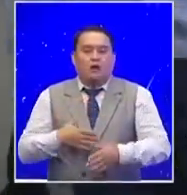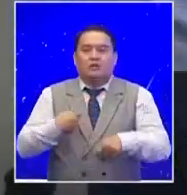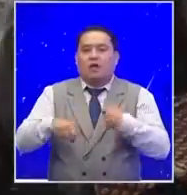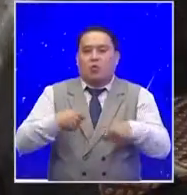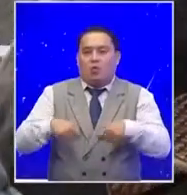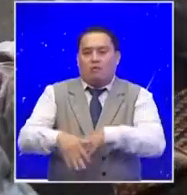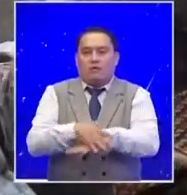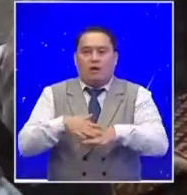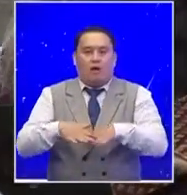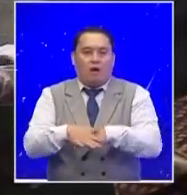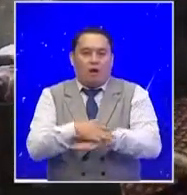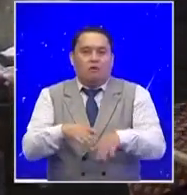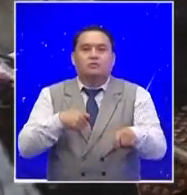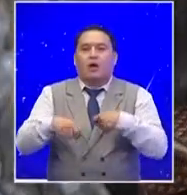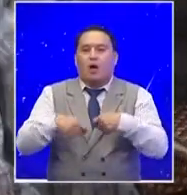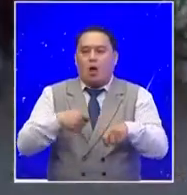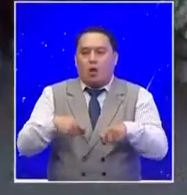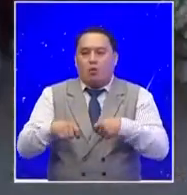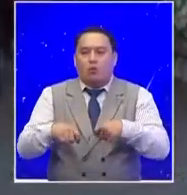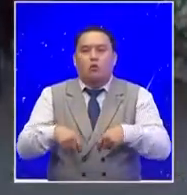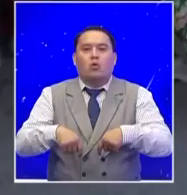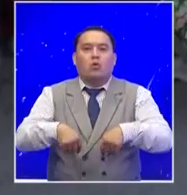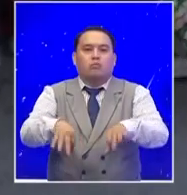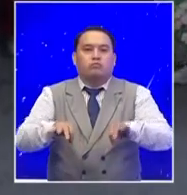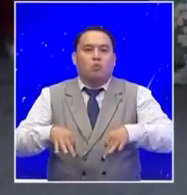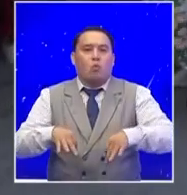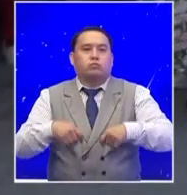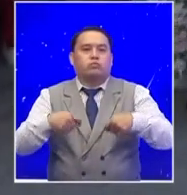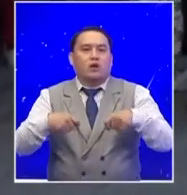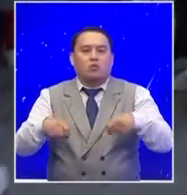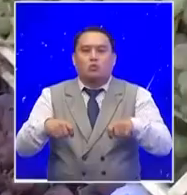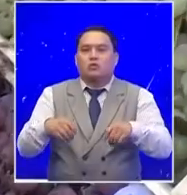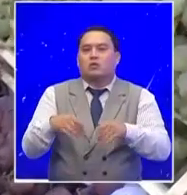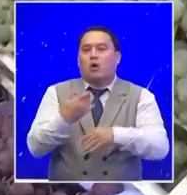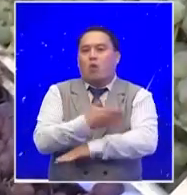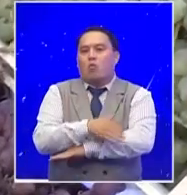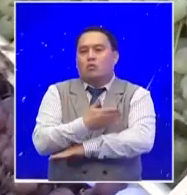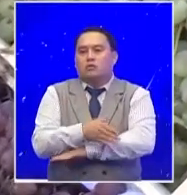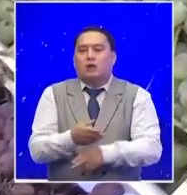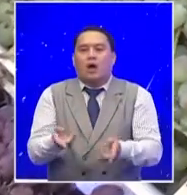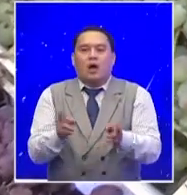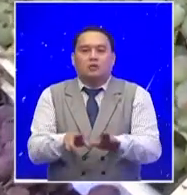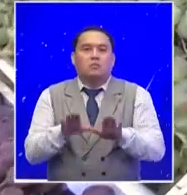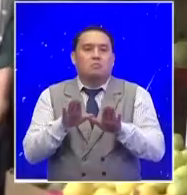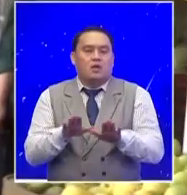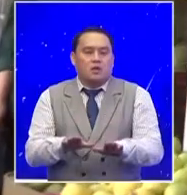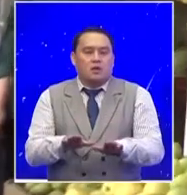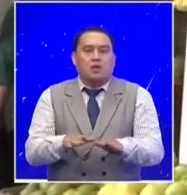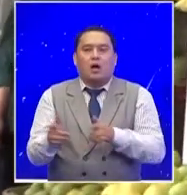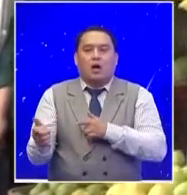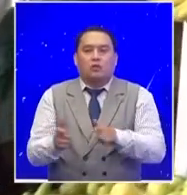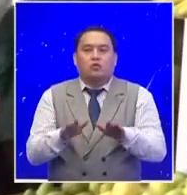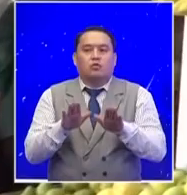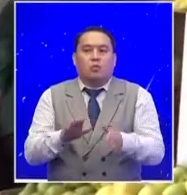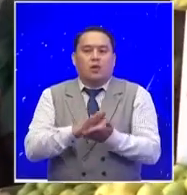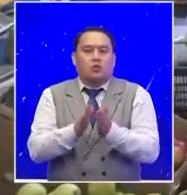торговли. Так называемые стихийщики крепко пустили корни в импровизированные уличные прилавки. И расстаться с насиженными местами они готовы лишь при